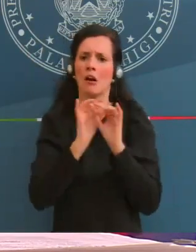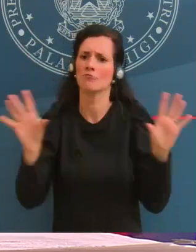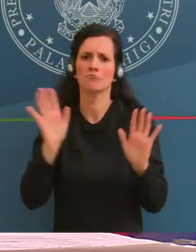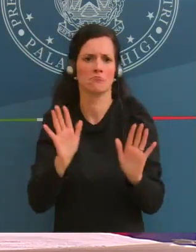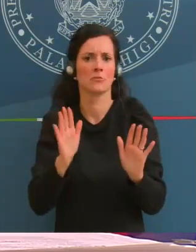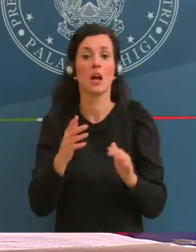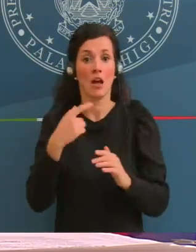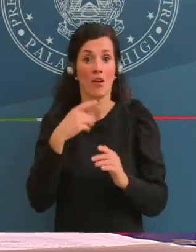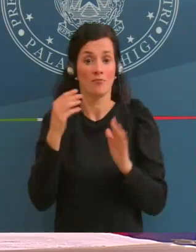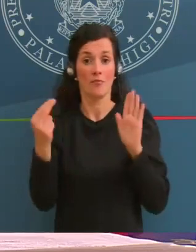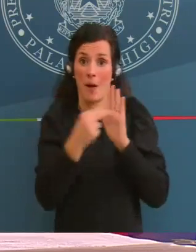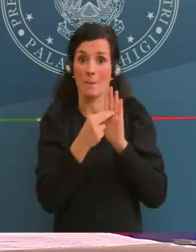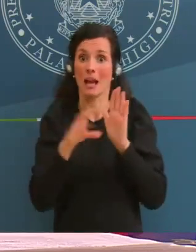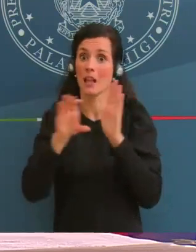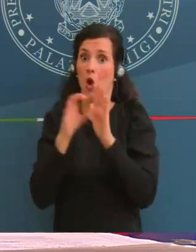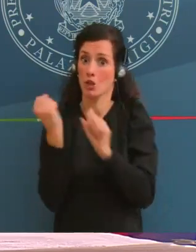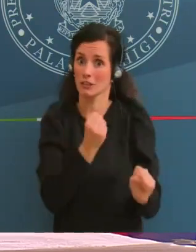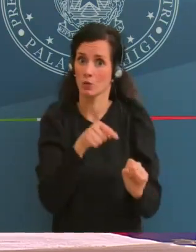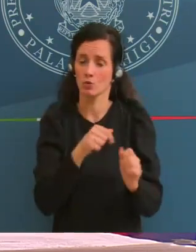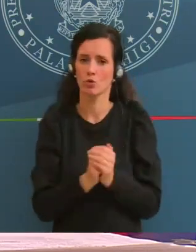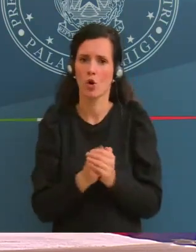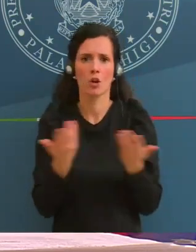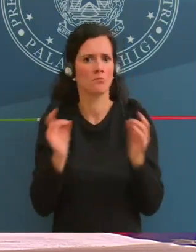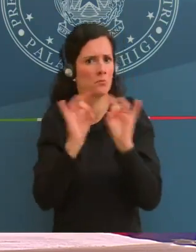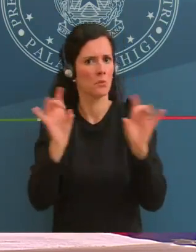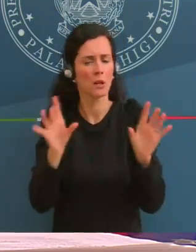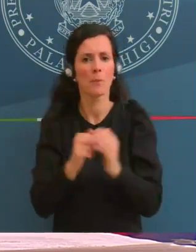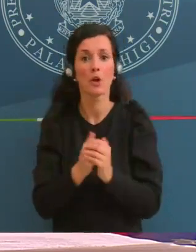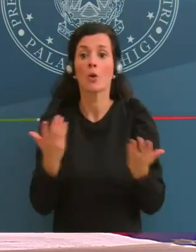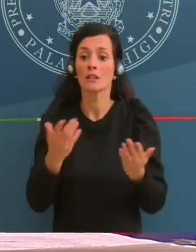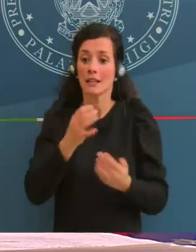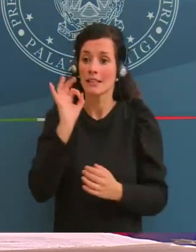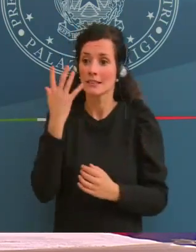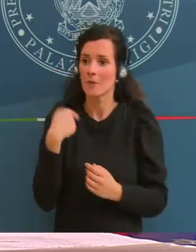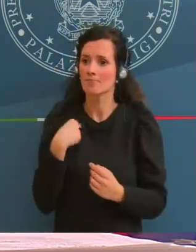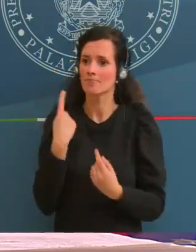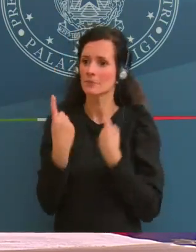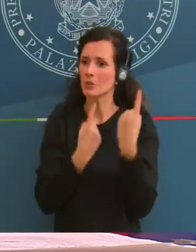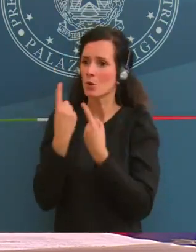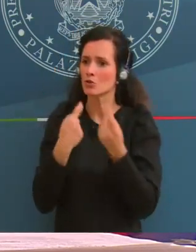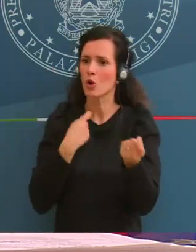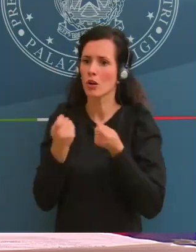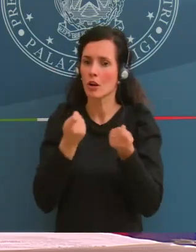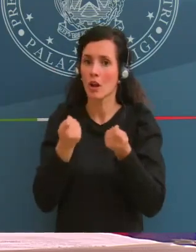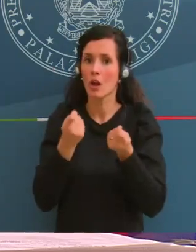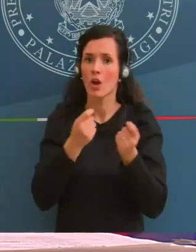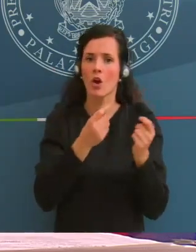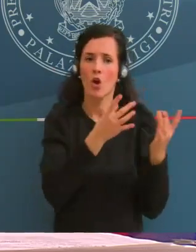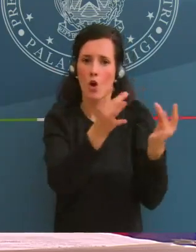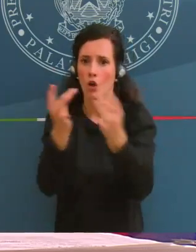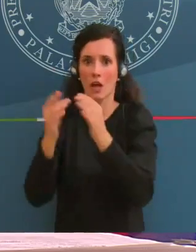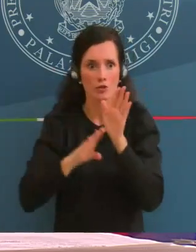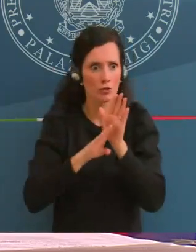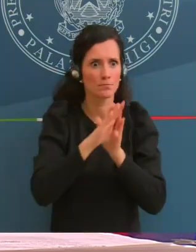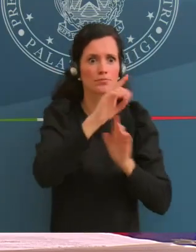come confido stiamo facendo e come continueremo a fare non sarà necessario imporre un trattamento sanitario